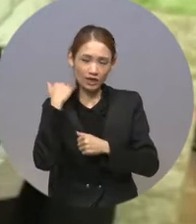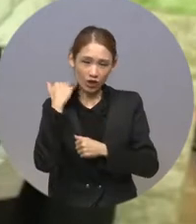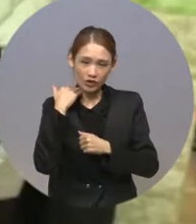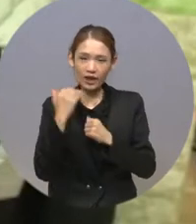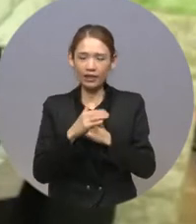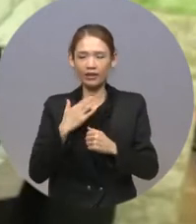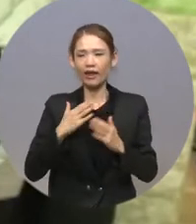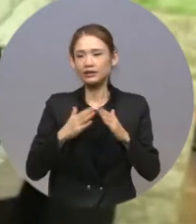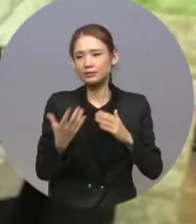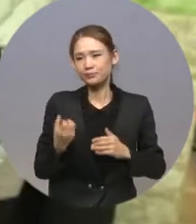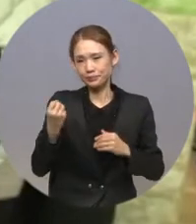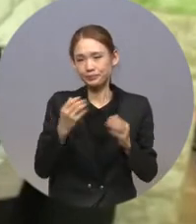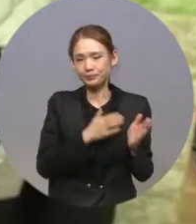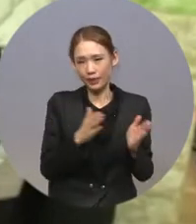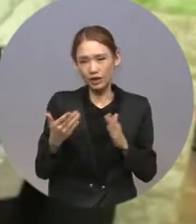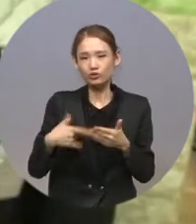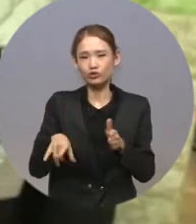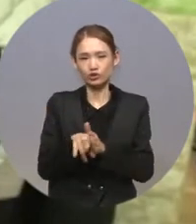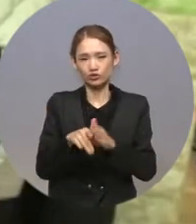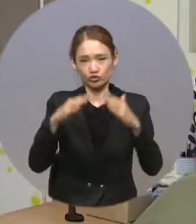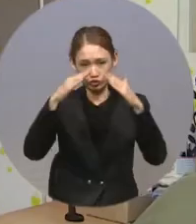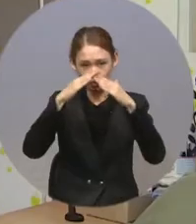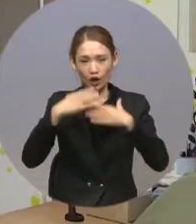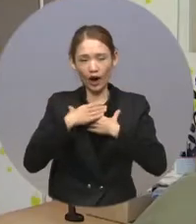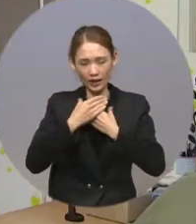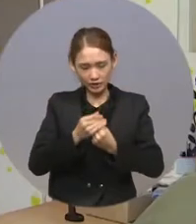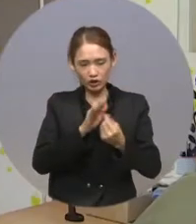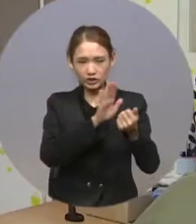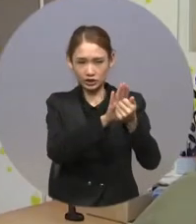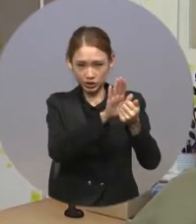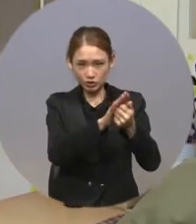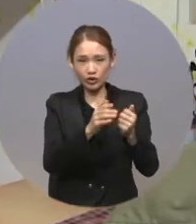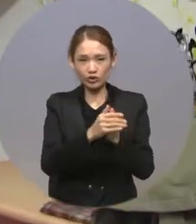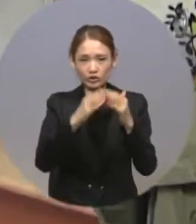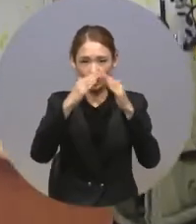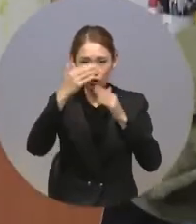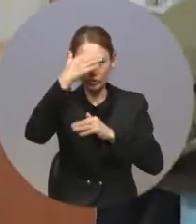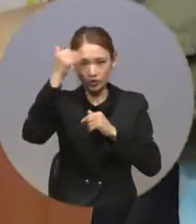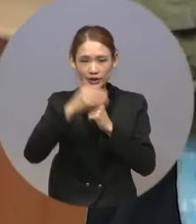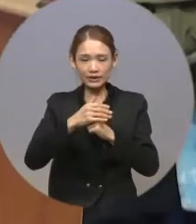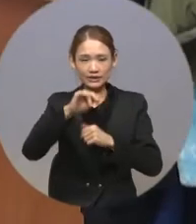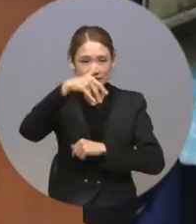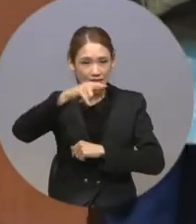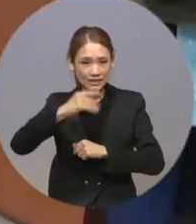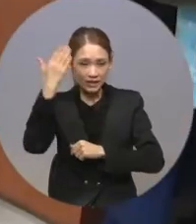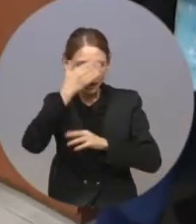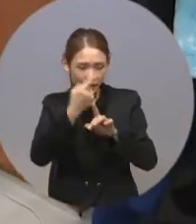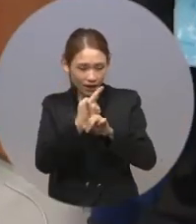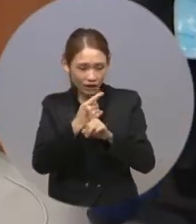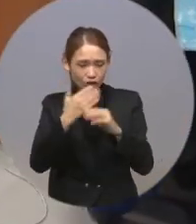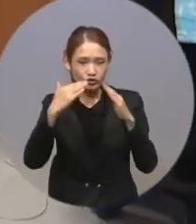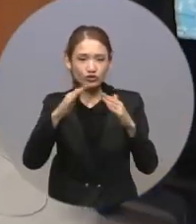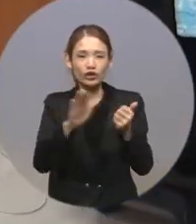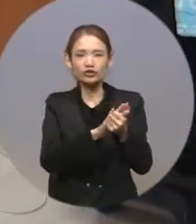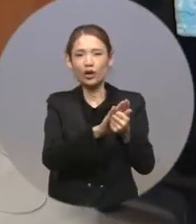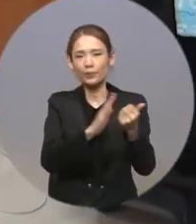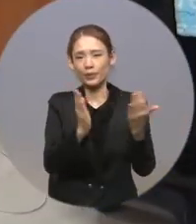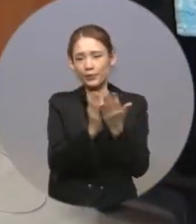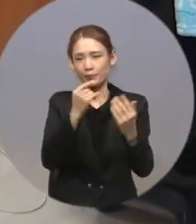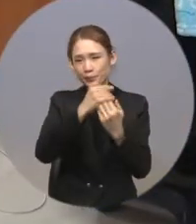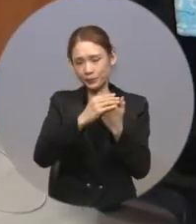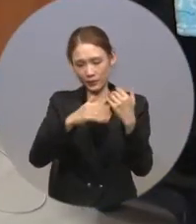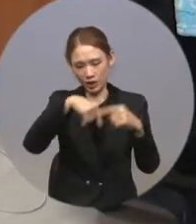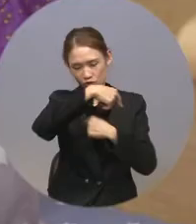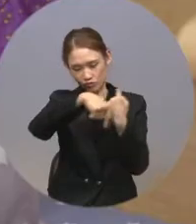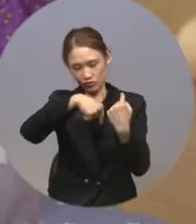마련으로 이어지는 청년의 주거안정을 지원하고 청년 주택의 질적 개선 죽어 서비스 제공 등 맞춤형 정책을